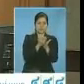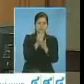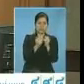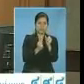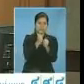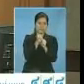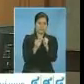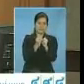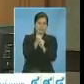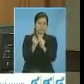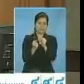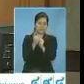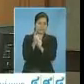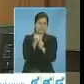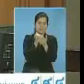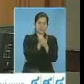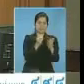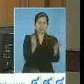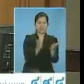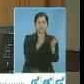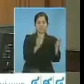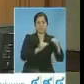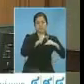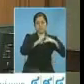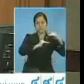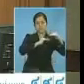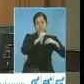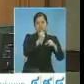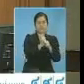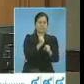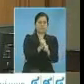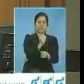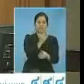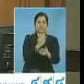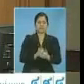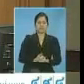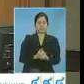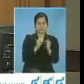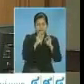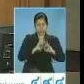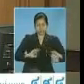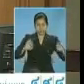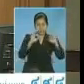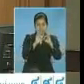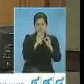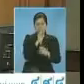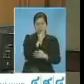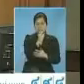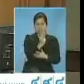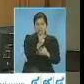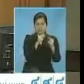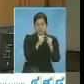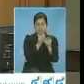เอื้อต่อการลงทุนที่เป็นโครงการใหญ่ระยะยาวและต่อเนื่องตรงนี้เป็นสิ่งสำคัญถ้าเราเห็นการลงทุน